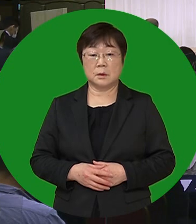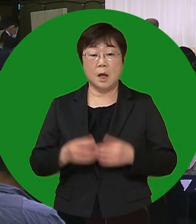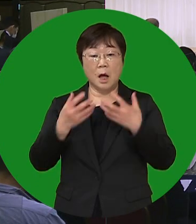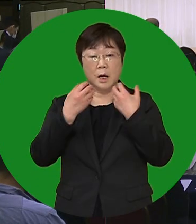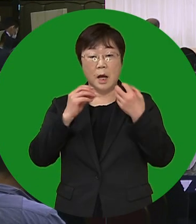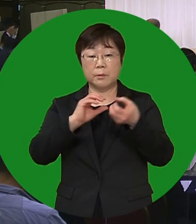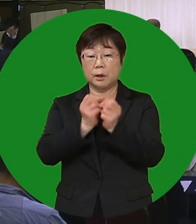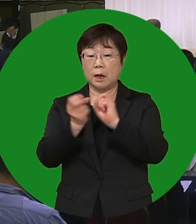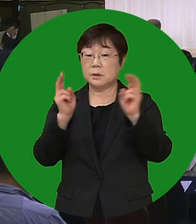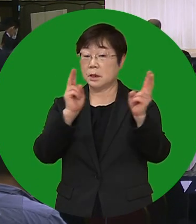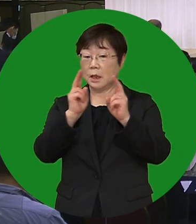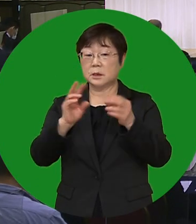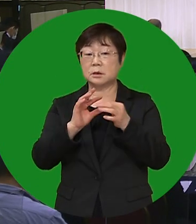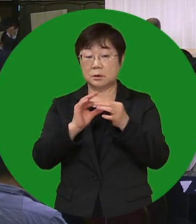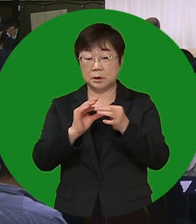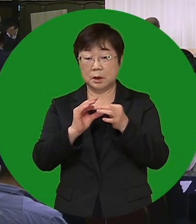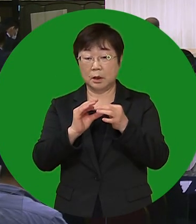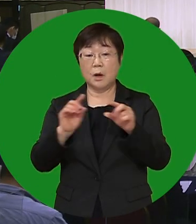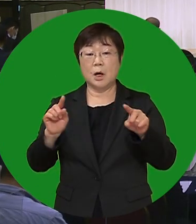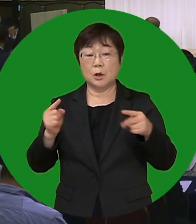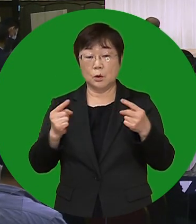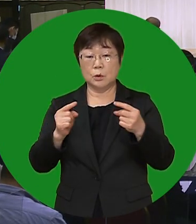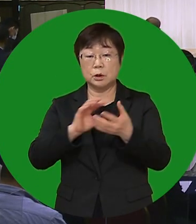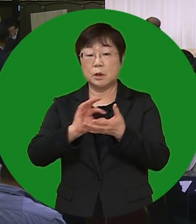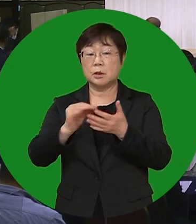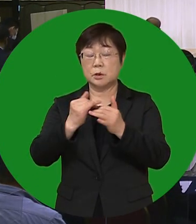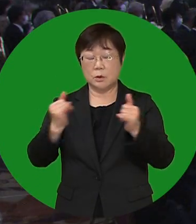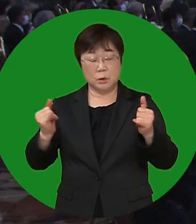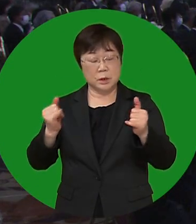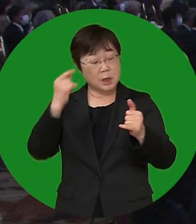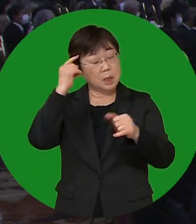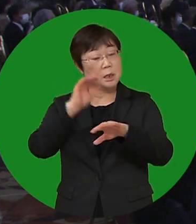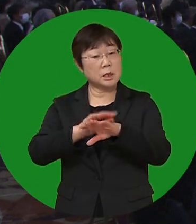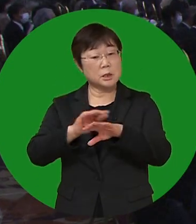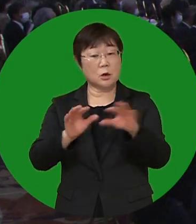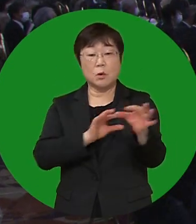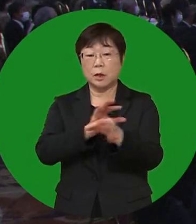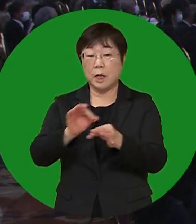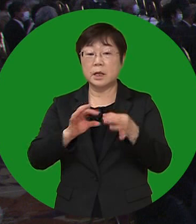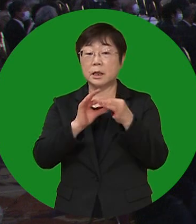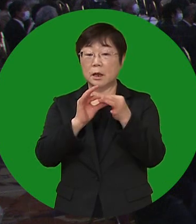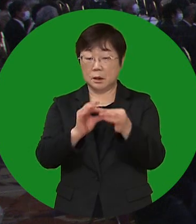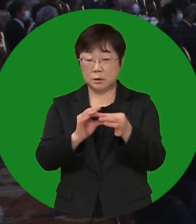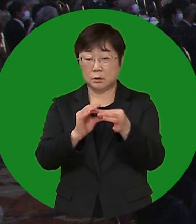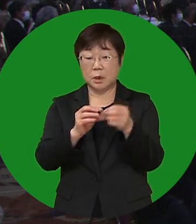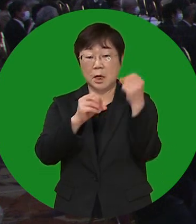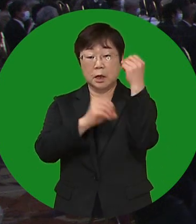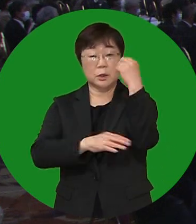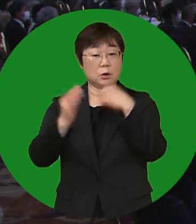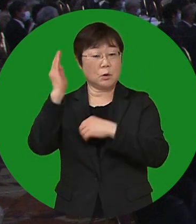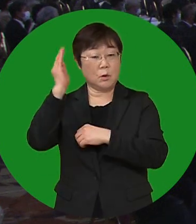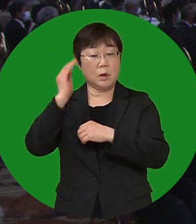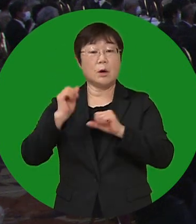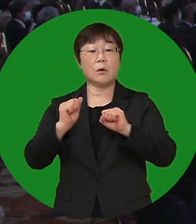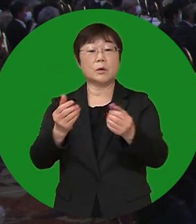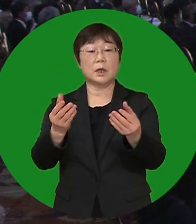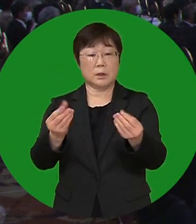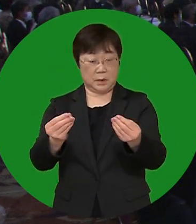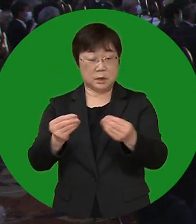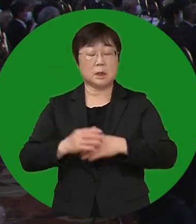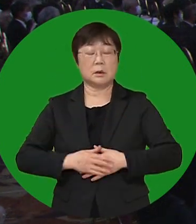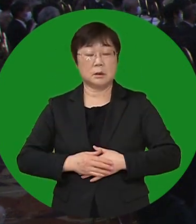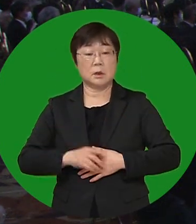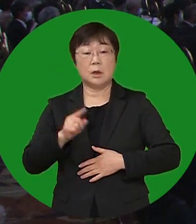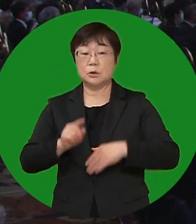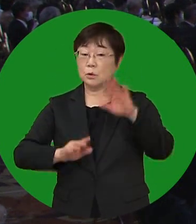ライオン株式会社については同日消費者志向経営に関する基調講演を行いましたの